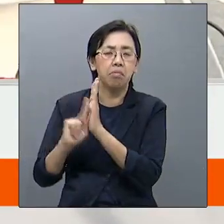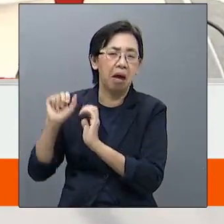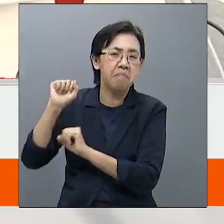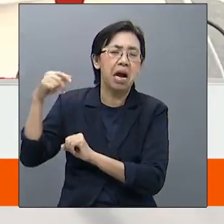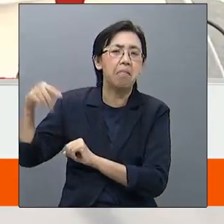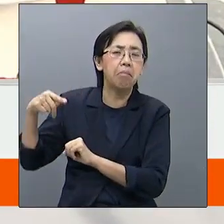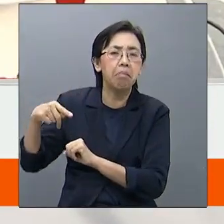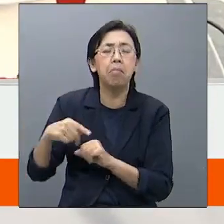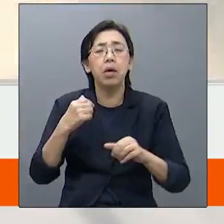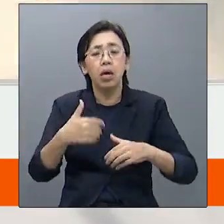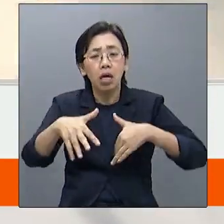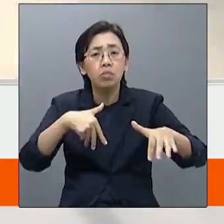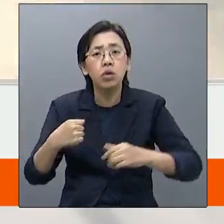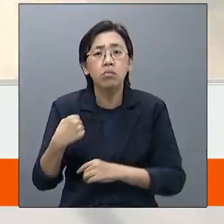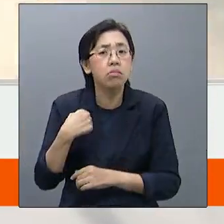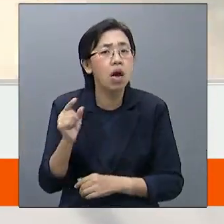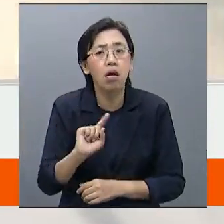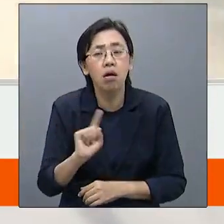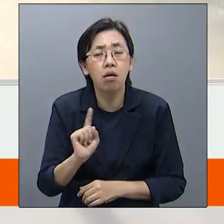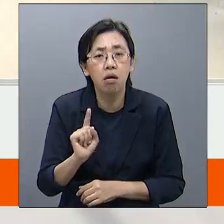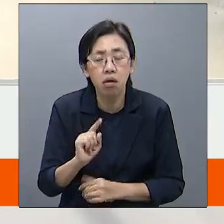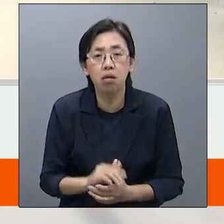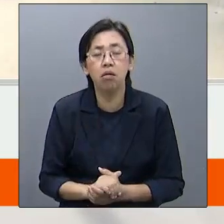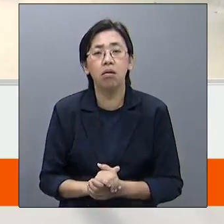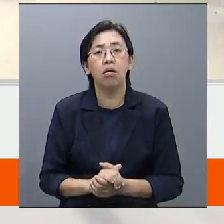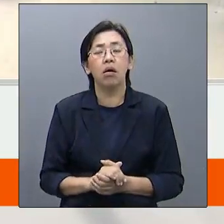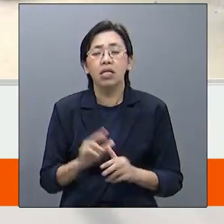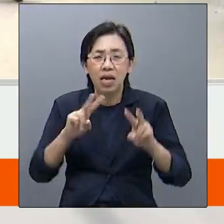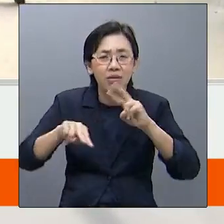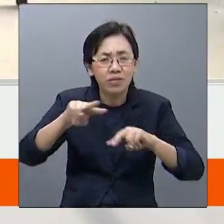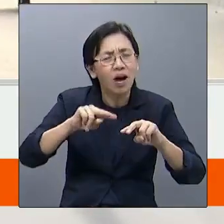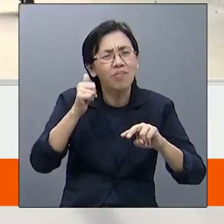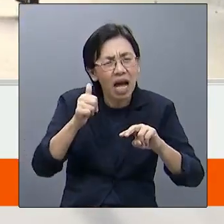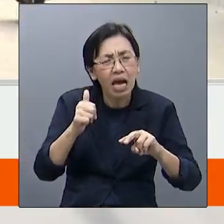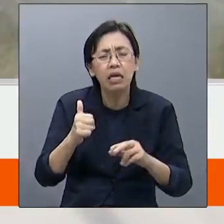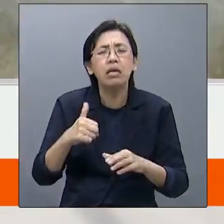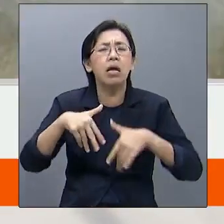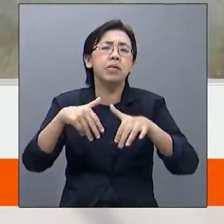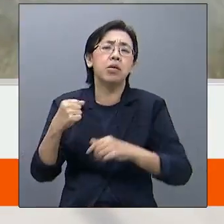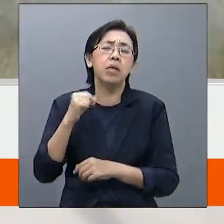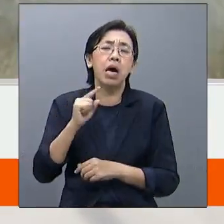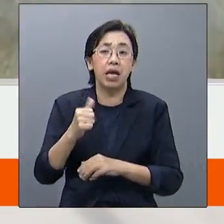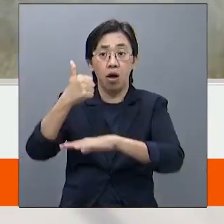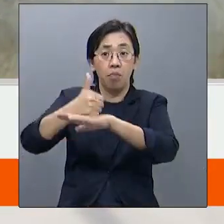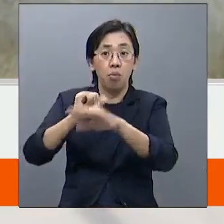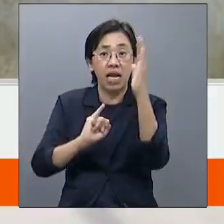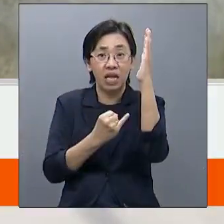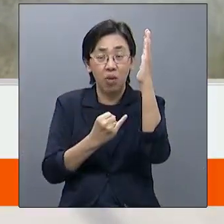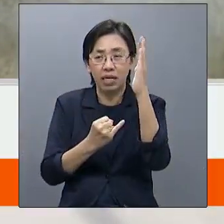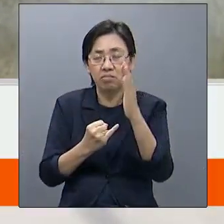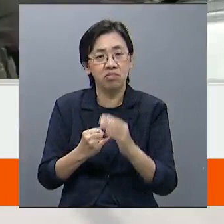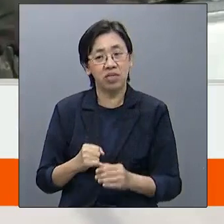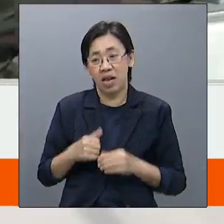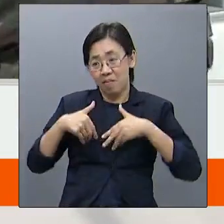ที่ attitudeขการต padสอบพวกว่าประชาชตัวสอบไม่ได้ Makitaจะรองเรีนกใง